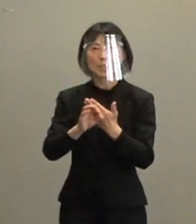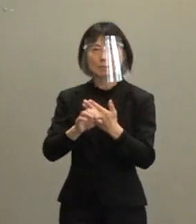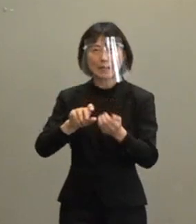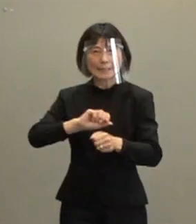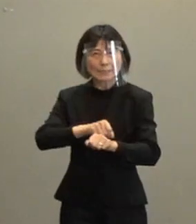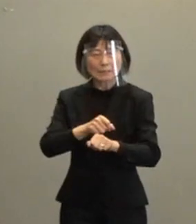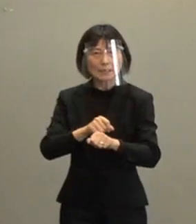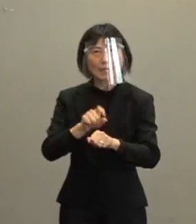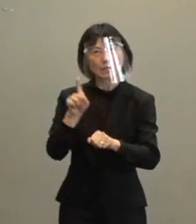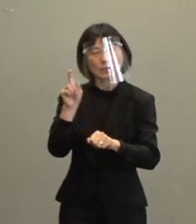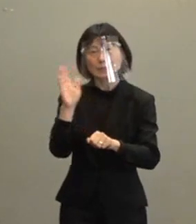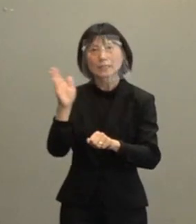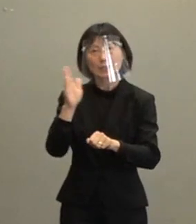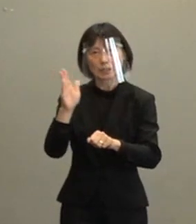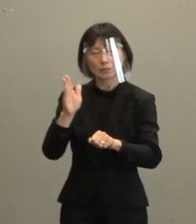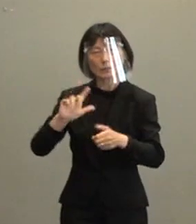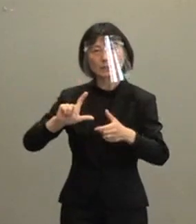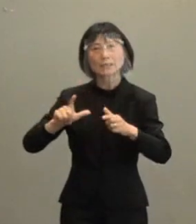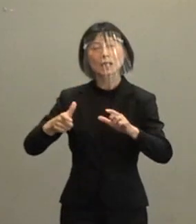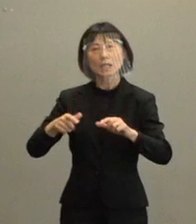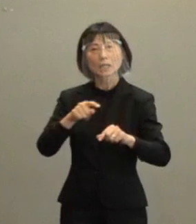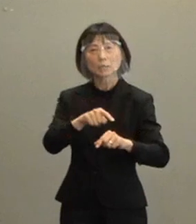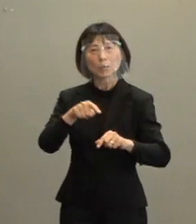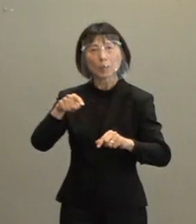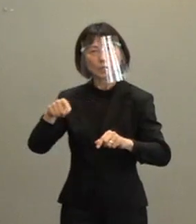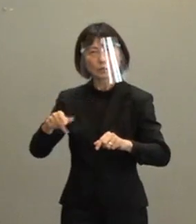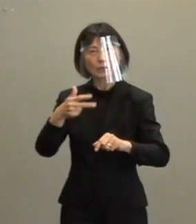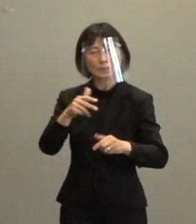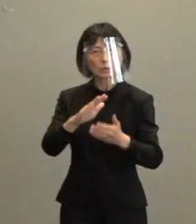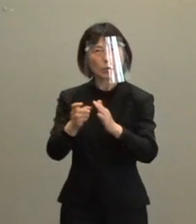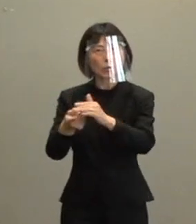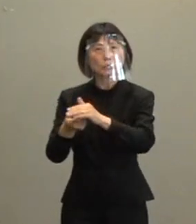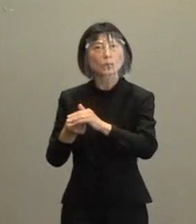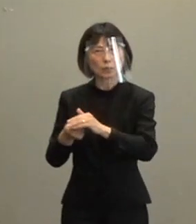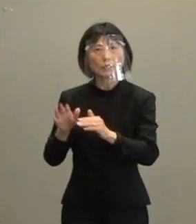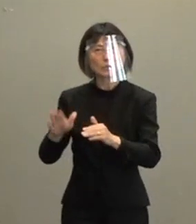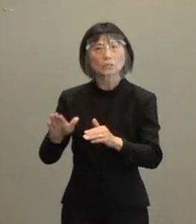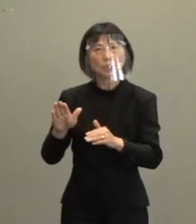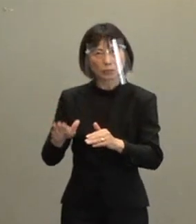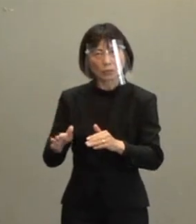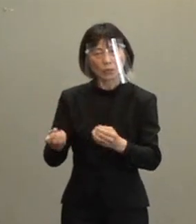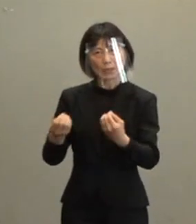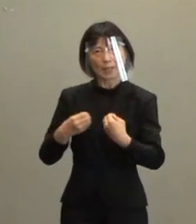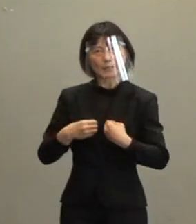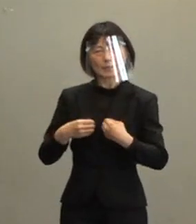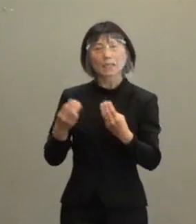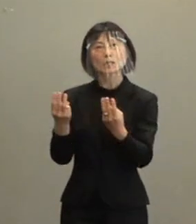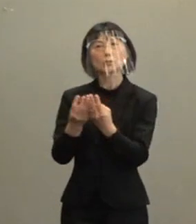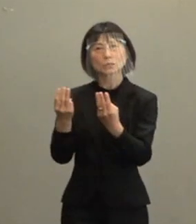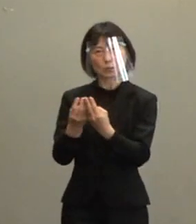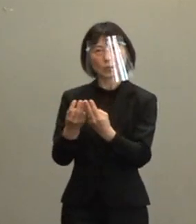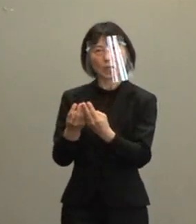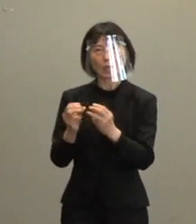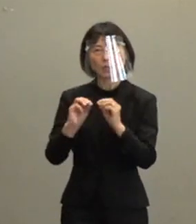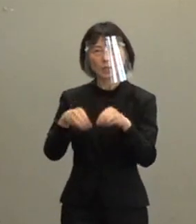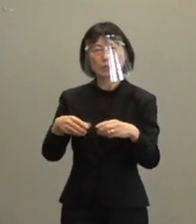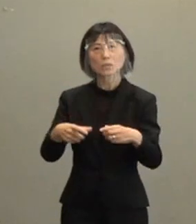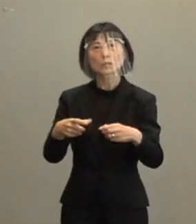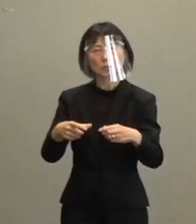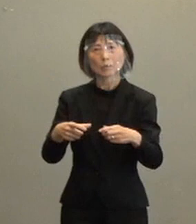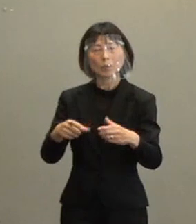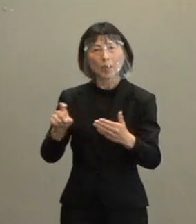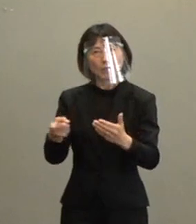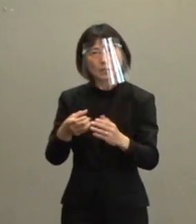かそうではないかといった違いが、それぞれの市町村の児童の年代の感染者やクラスターの発生について関連